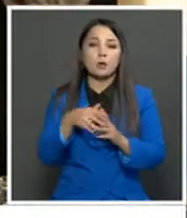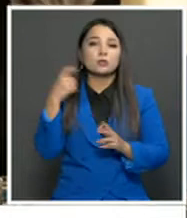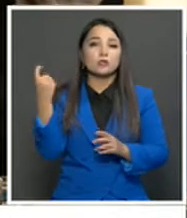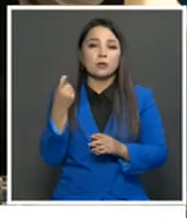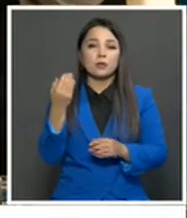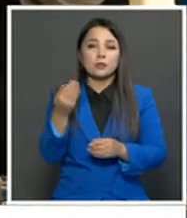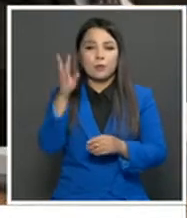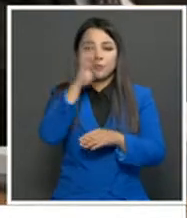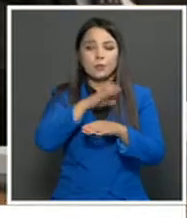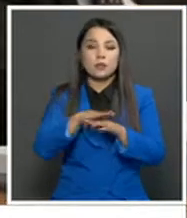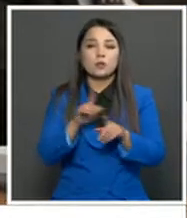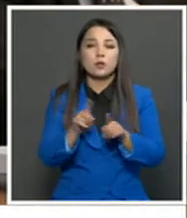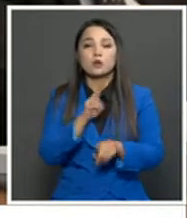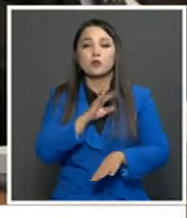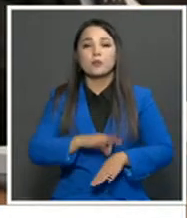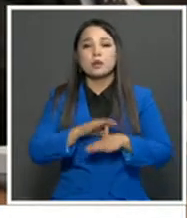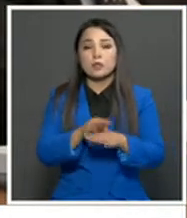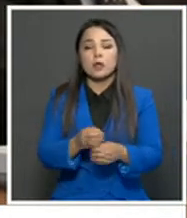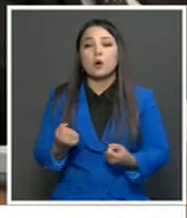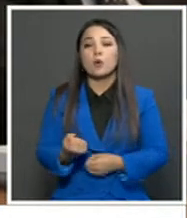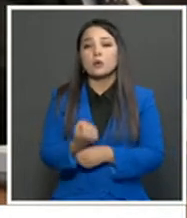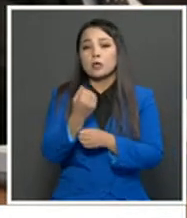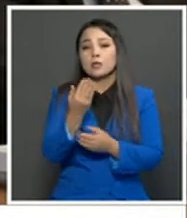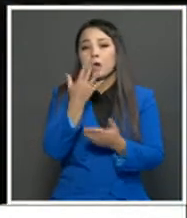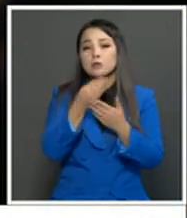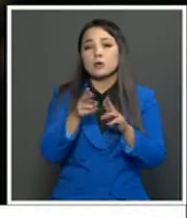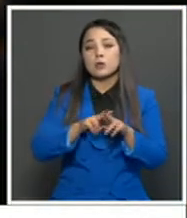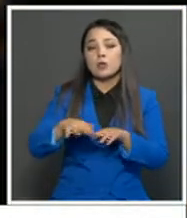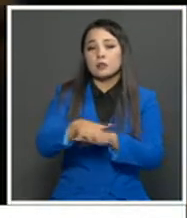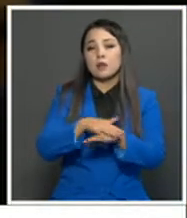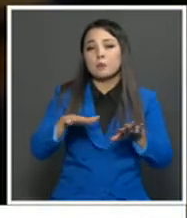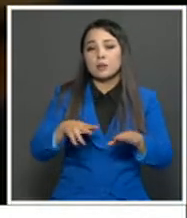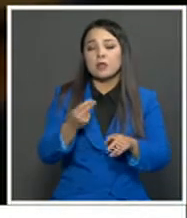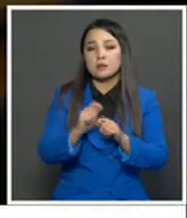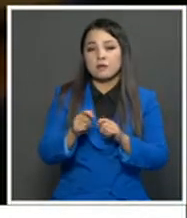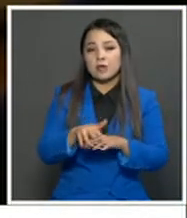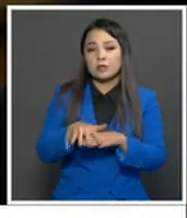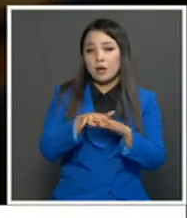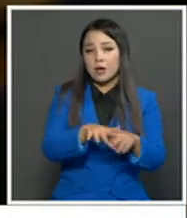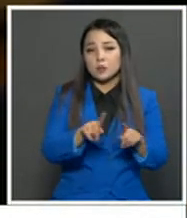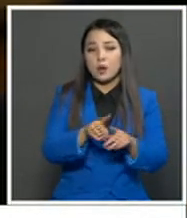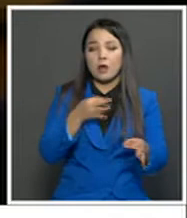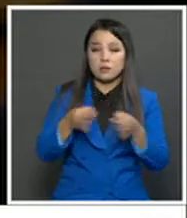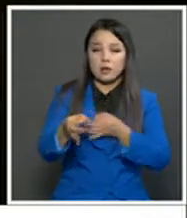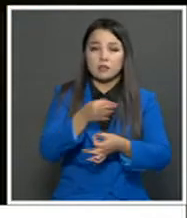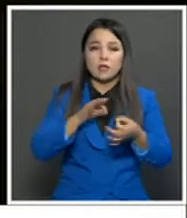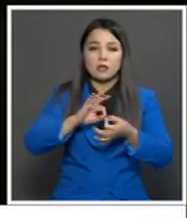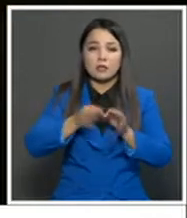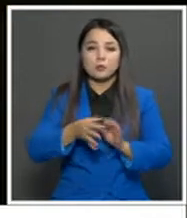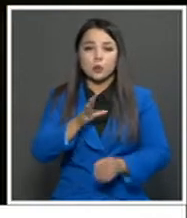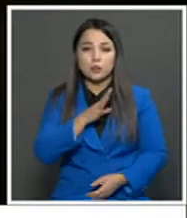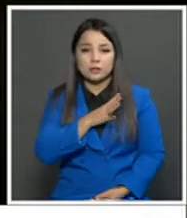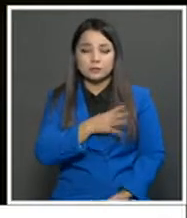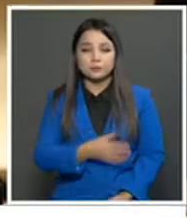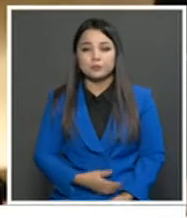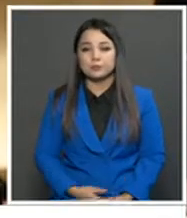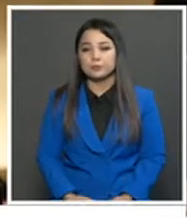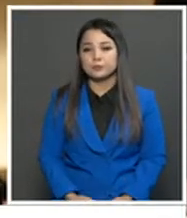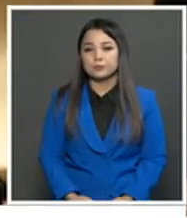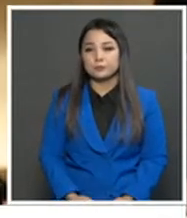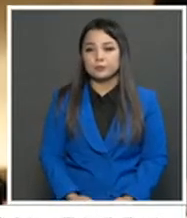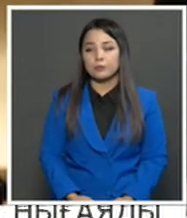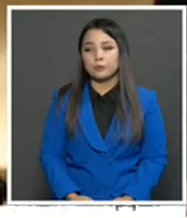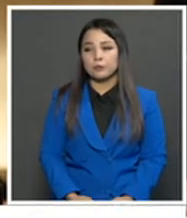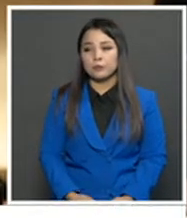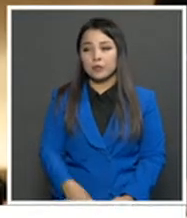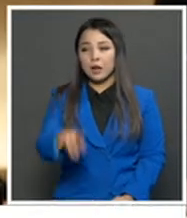саласына мемлекет тарапынан жасалып жатқан қолдау шаралары мен еліміздің инвестициялық тартымдылығы әңгіме өзегі болды. Қазақстан